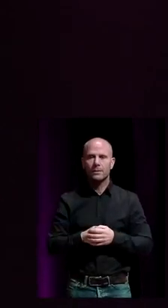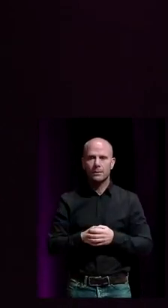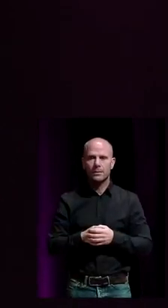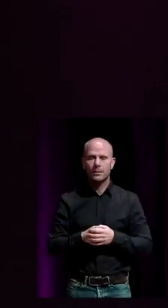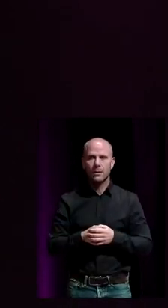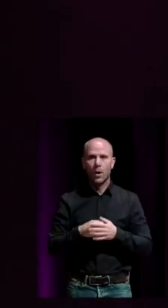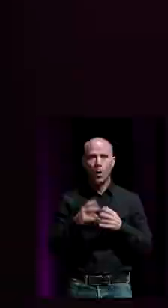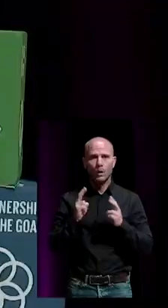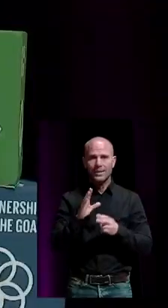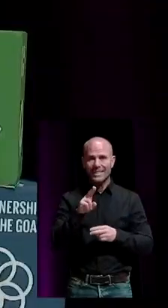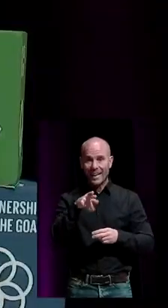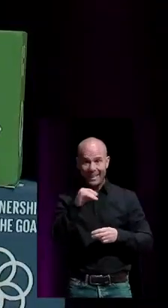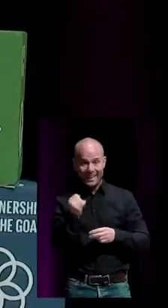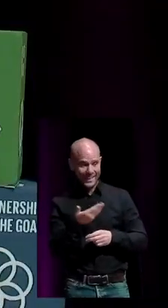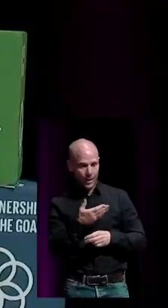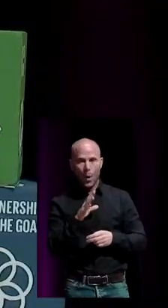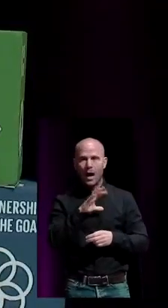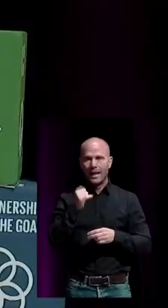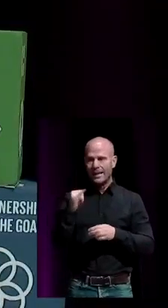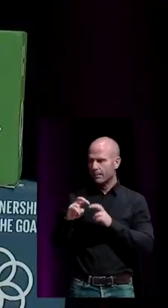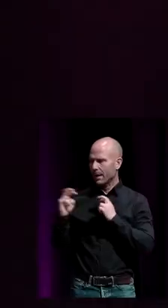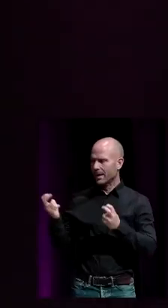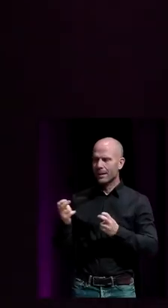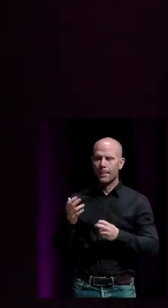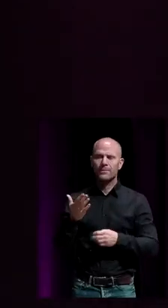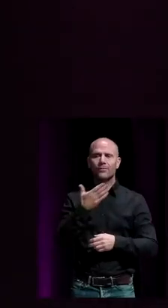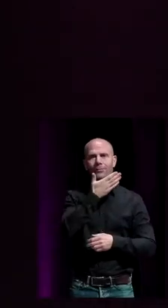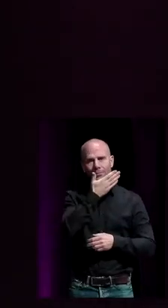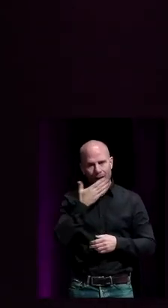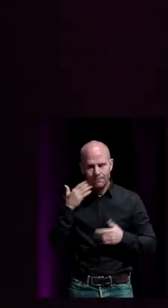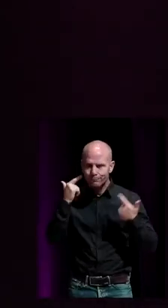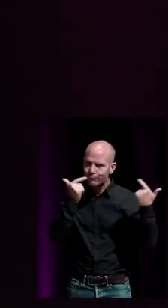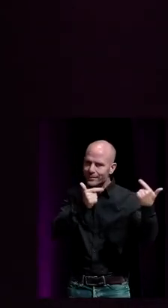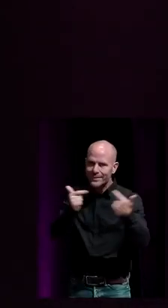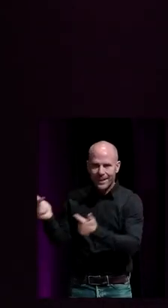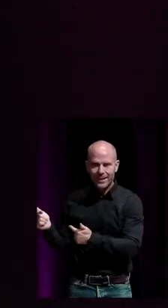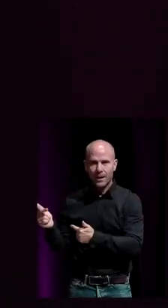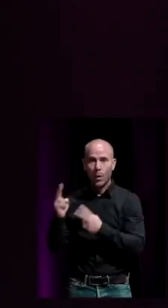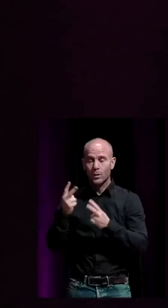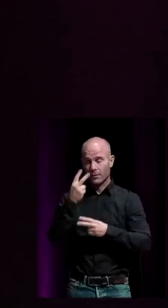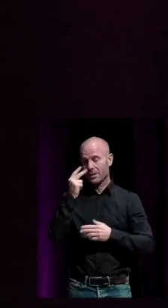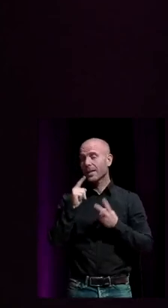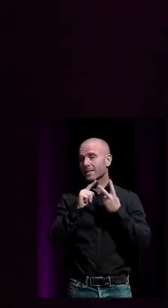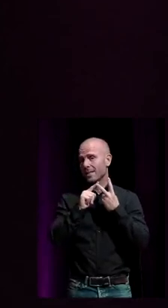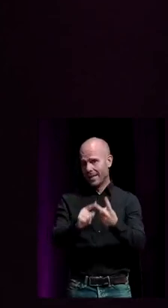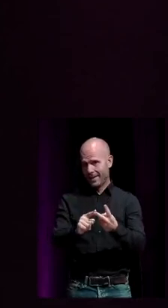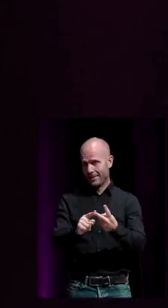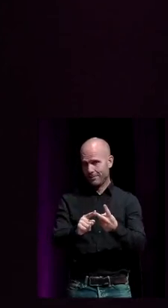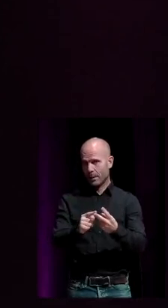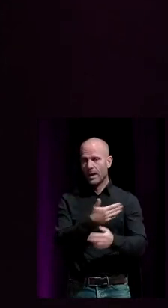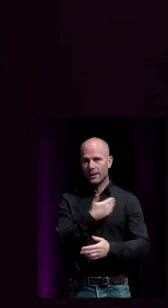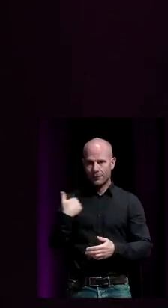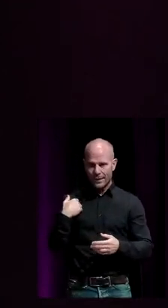inte minst dig Jenny och alla i panelen, ett varmt tack och på återseende. Vi